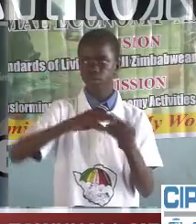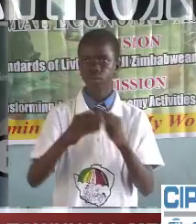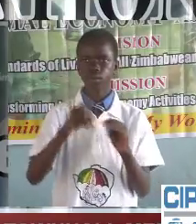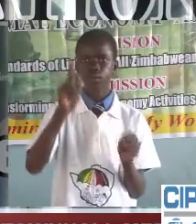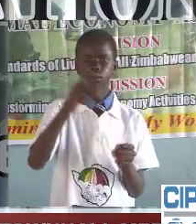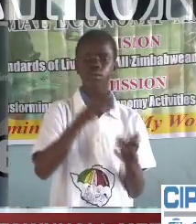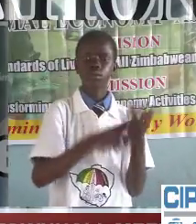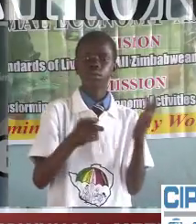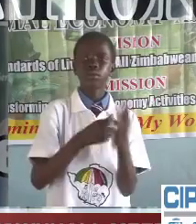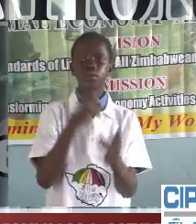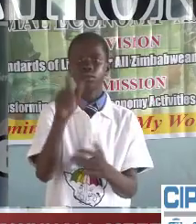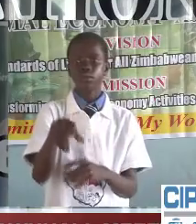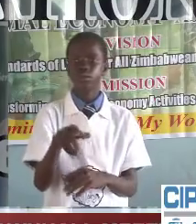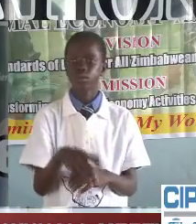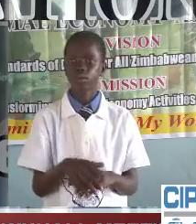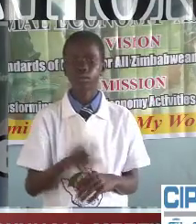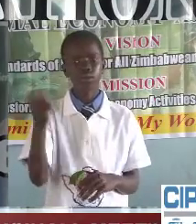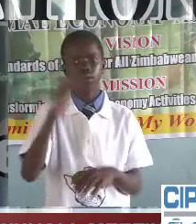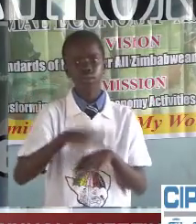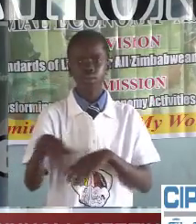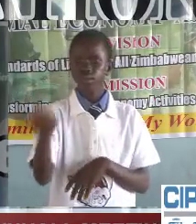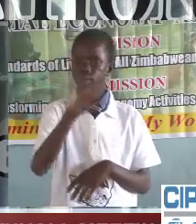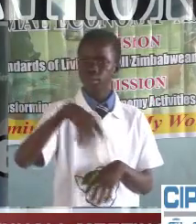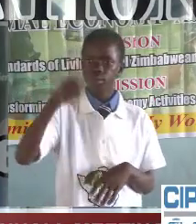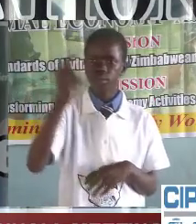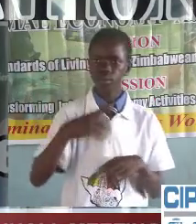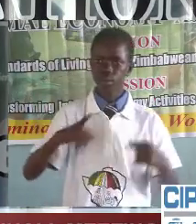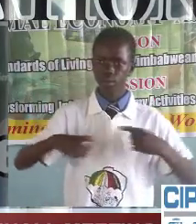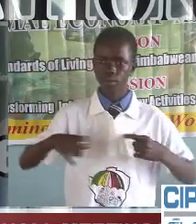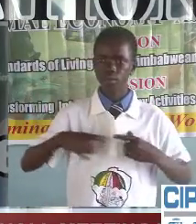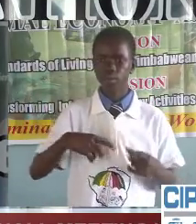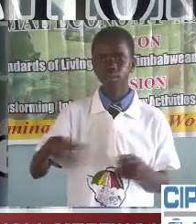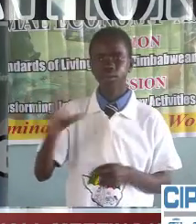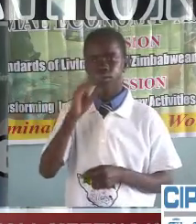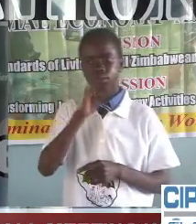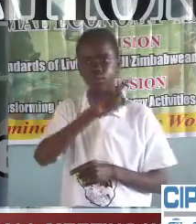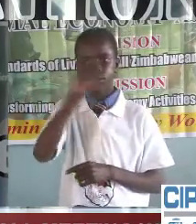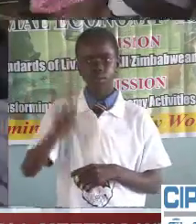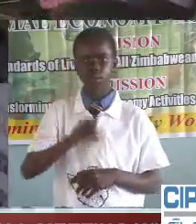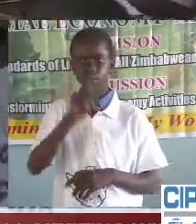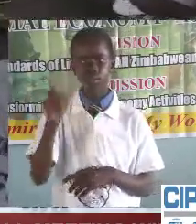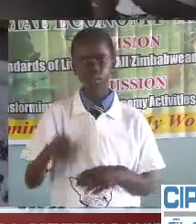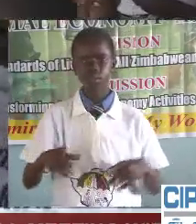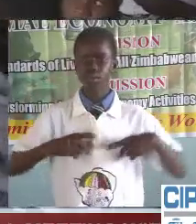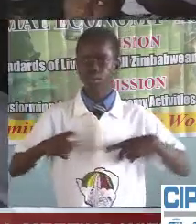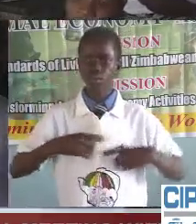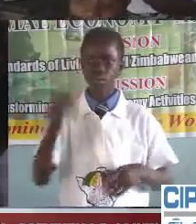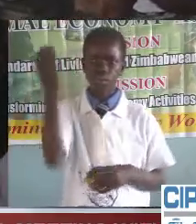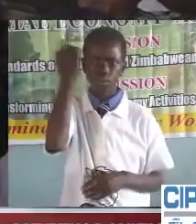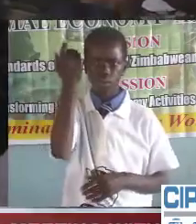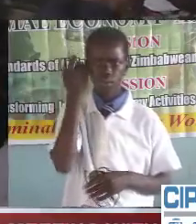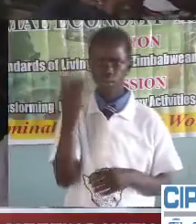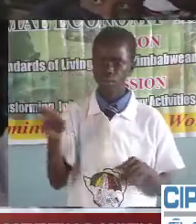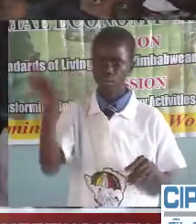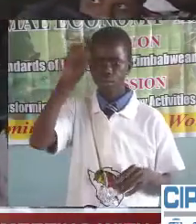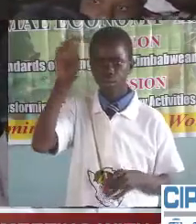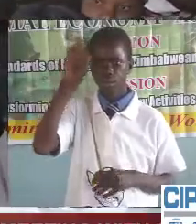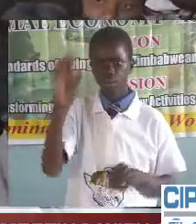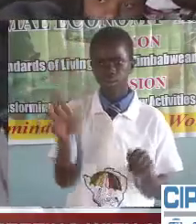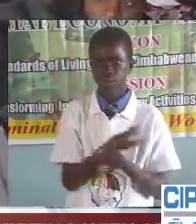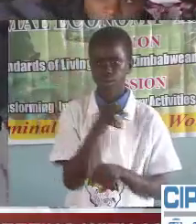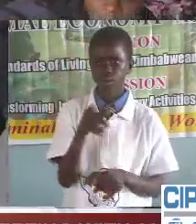kunzi ma-estimates. Saka pama-estimates ipapo ende mukatarisa ma-estimates ma-normal charges anogona kunga ari ma-$22 zvese ma-service charges